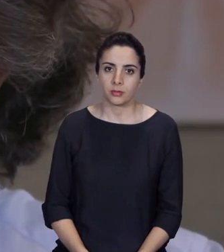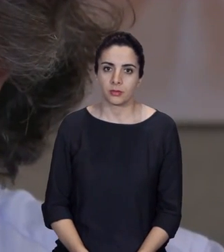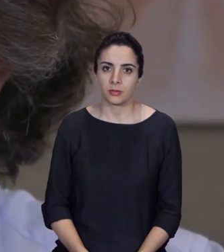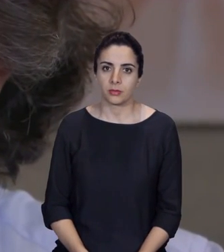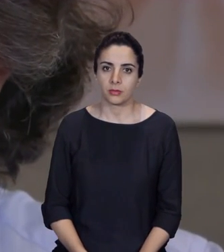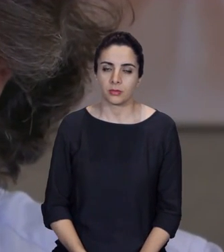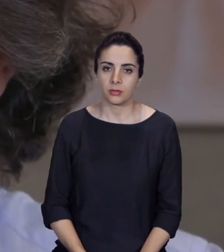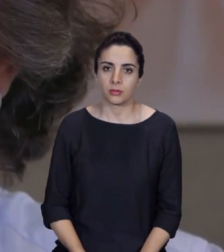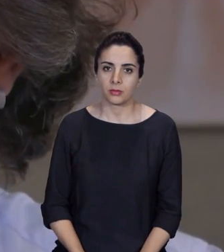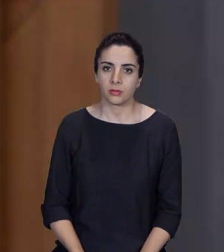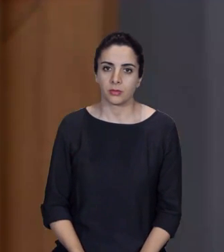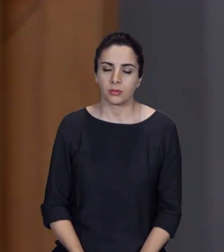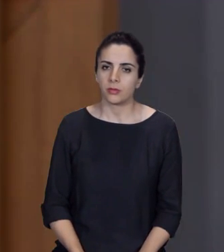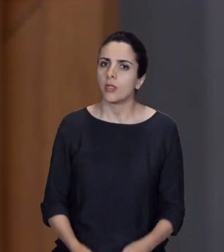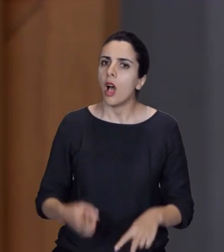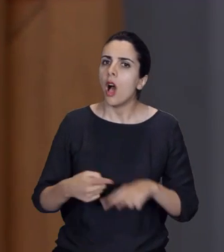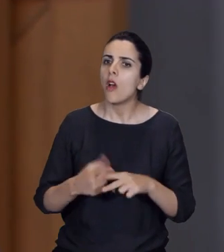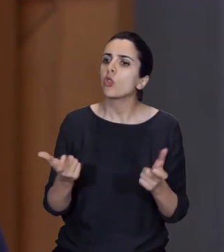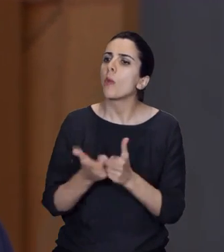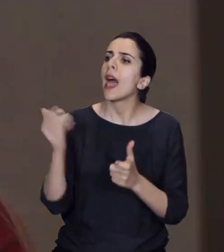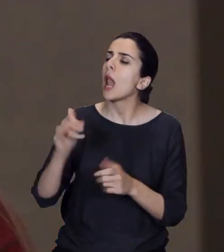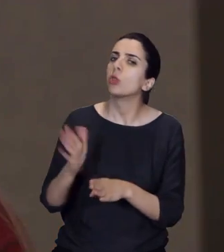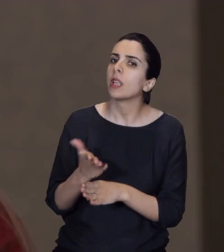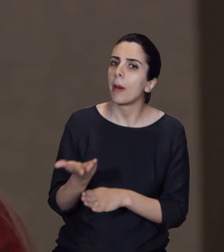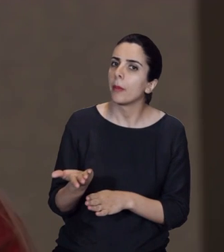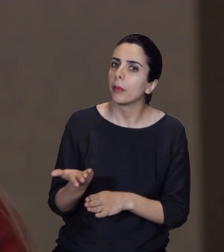Nihat Alev'e kinle bakıyor. Alev bugün neden toplantıda yoktun?